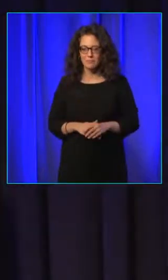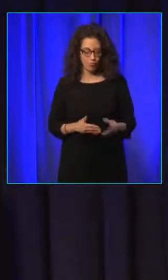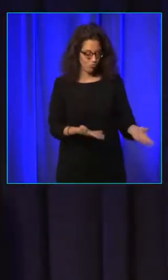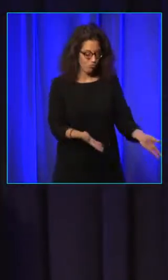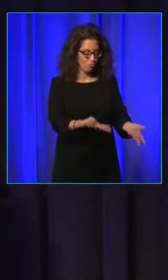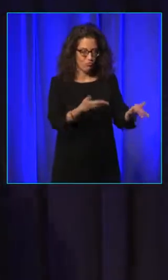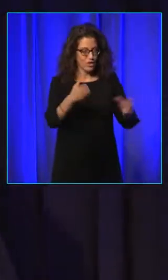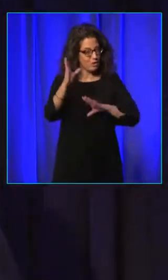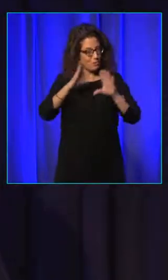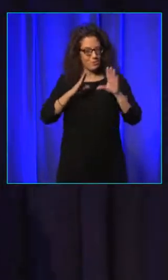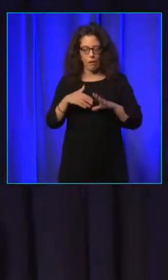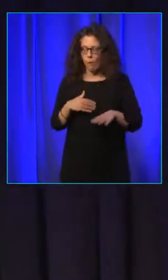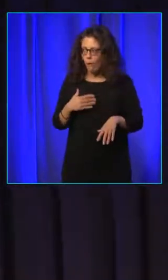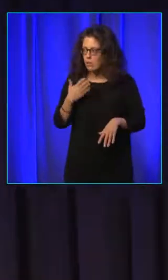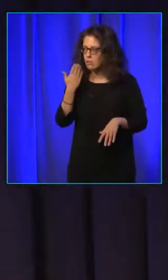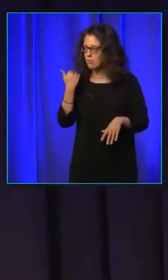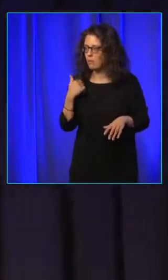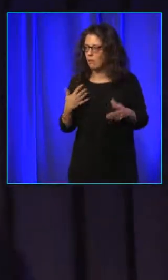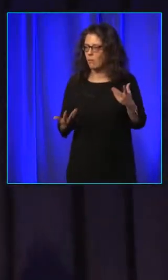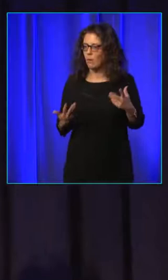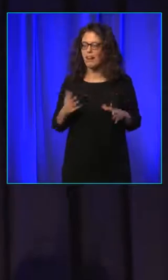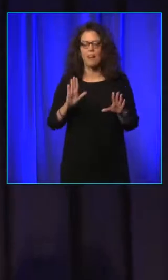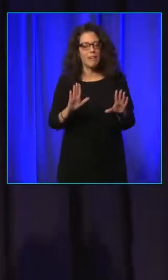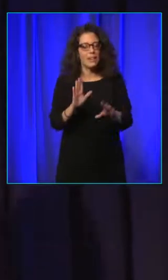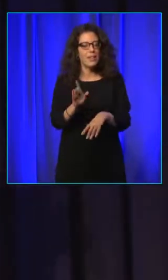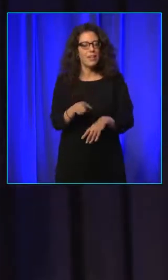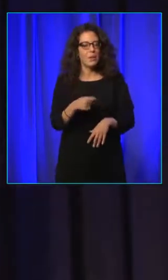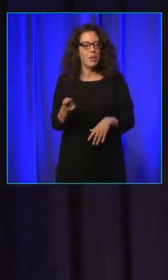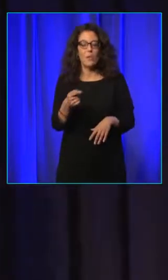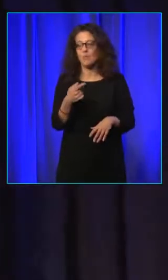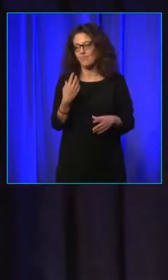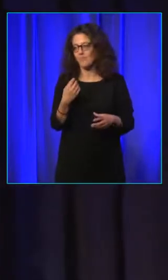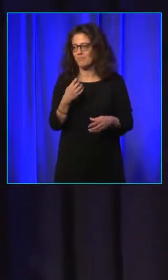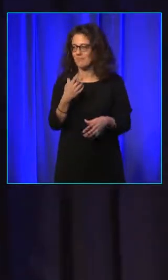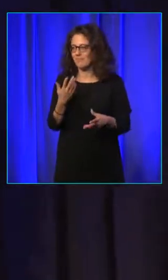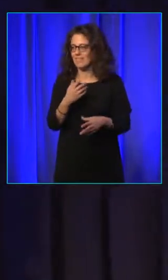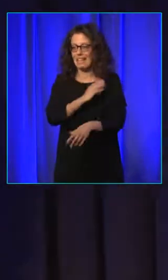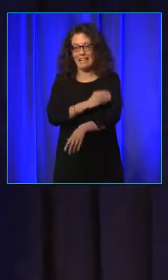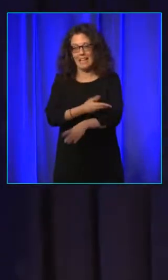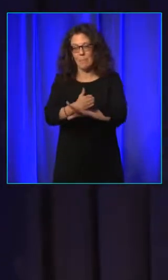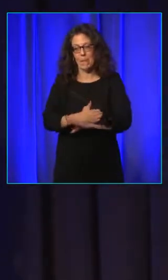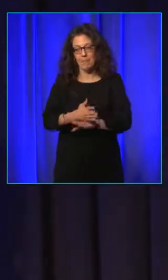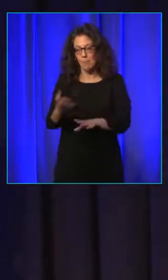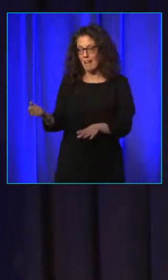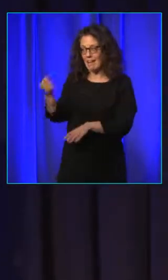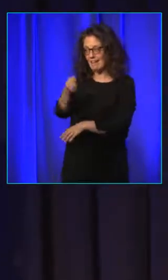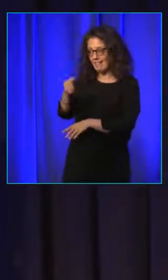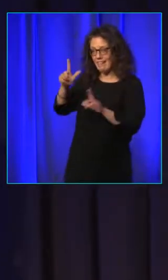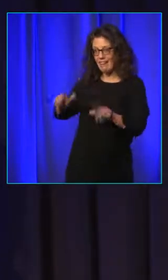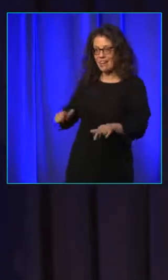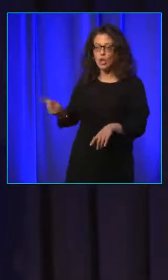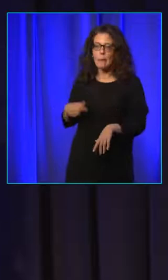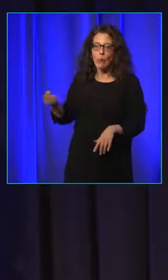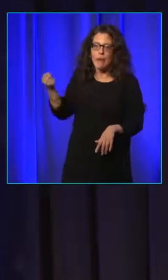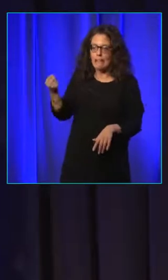mets-toi, mime. Alors normalement, je leur demande de venir avec la raquette. Donc, normalement, elle a